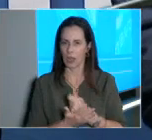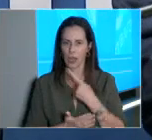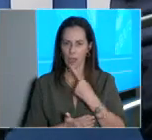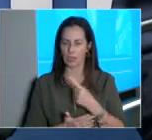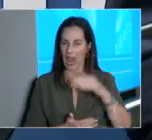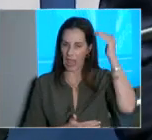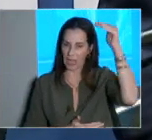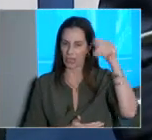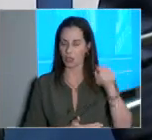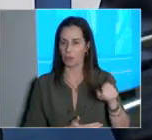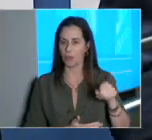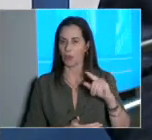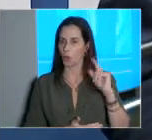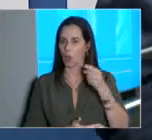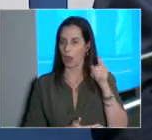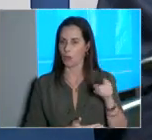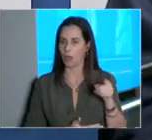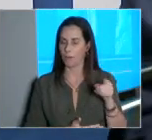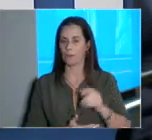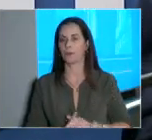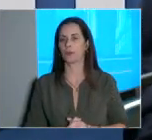לומר על בני גנץ שהם כולם שמה